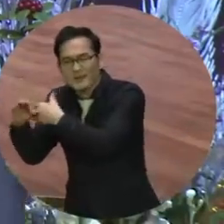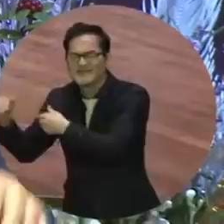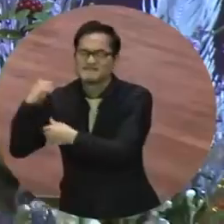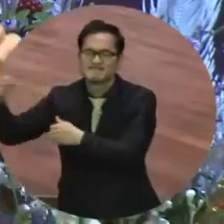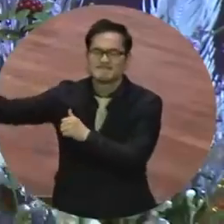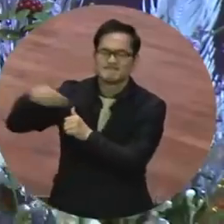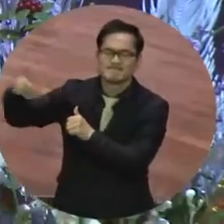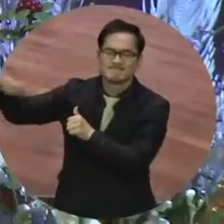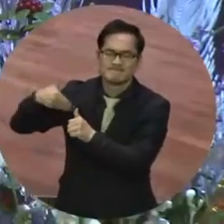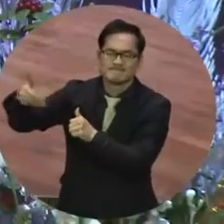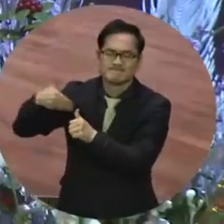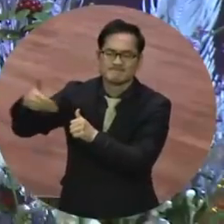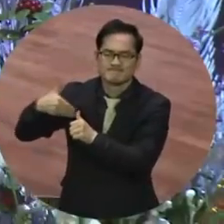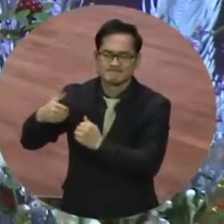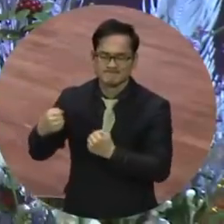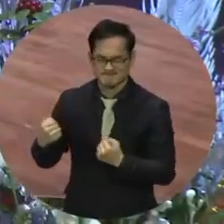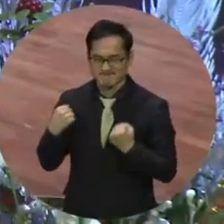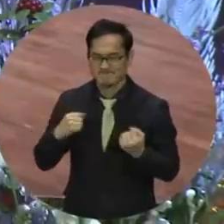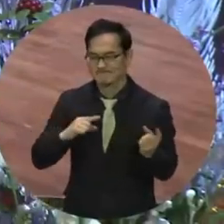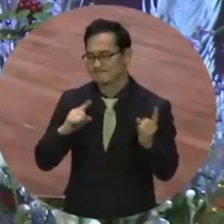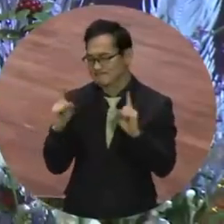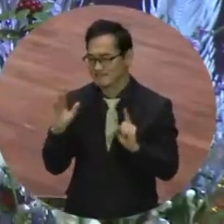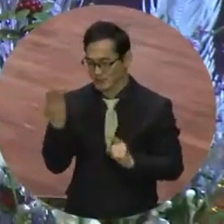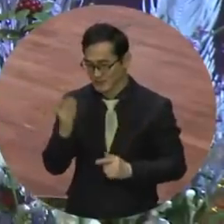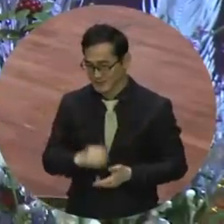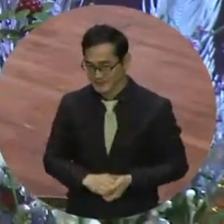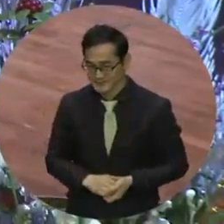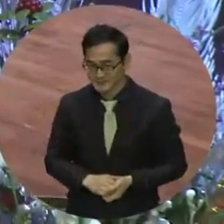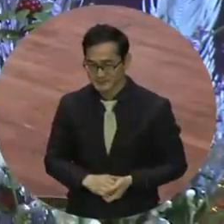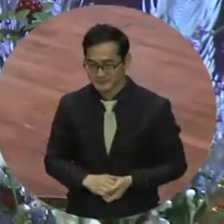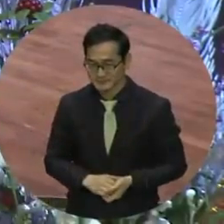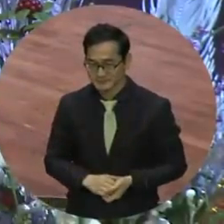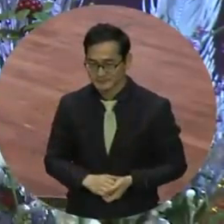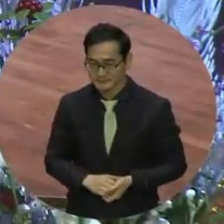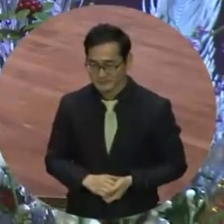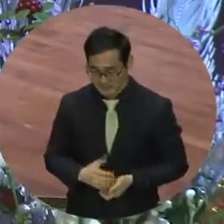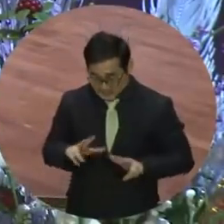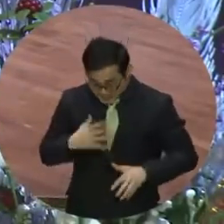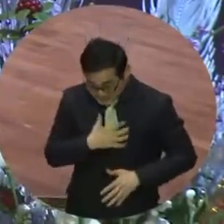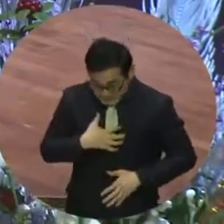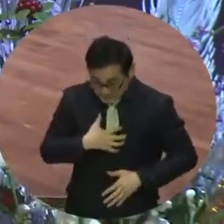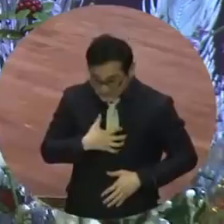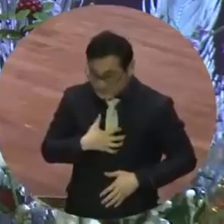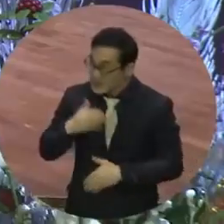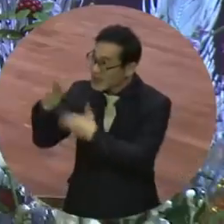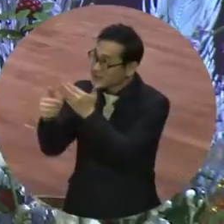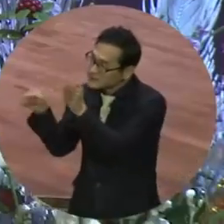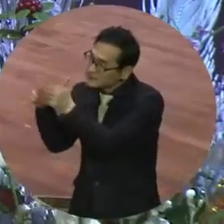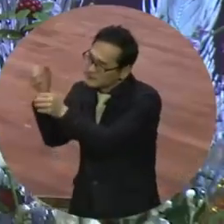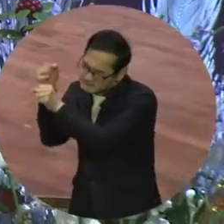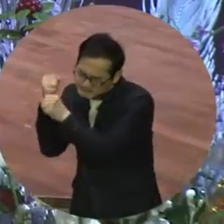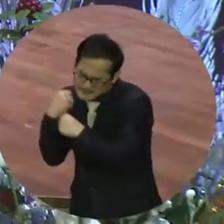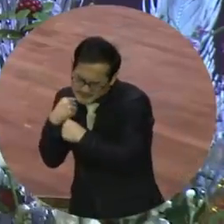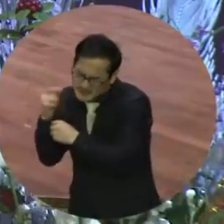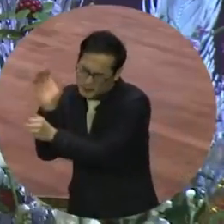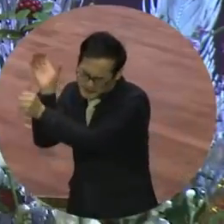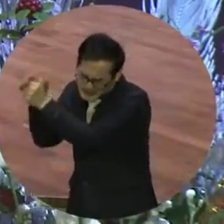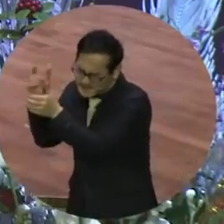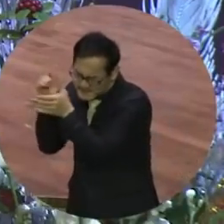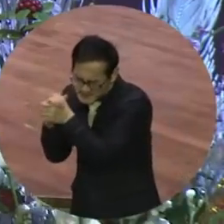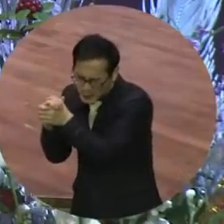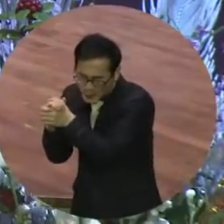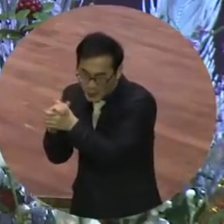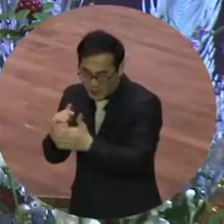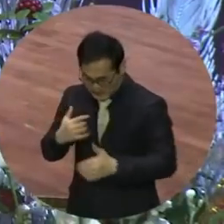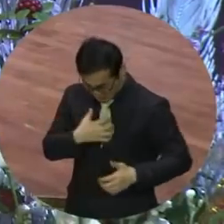그러면 어떻게 된다고요? 너의 근심이 도리어 기쁨이 되리라. 기쁨이 되리라. 52주 강단